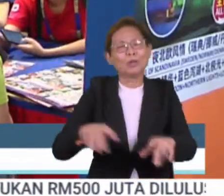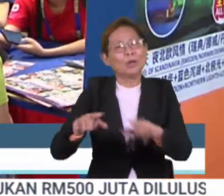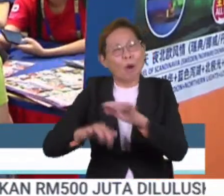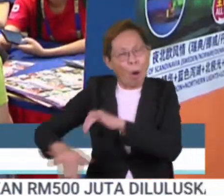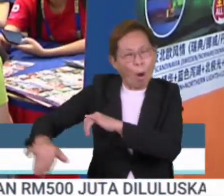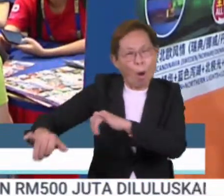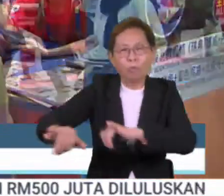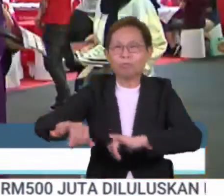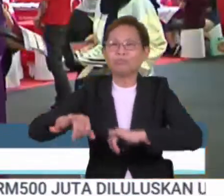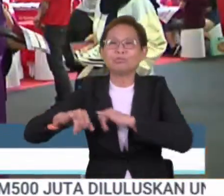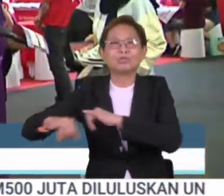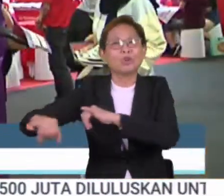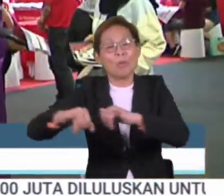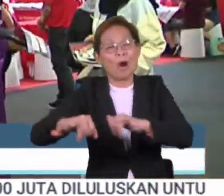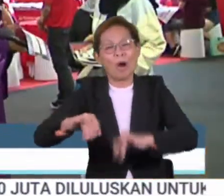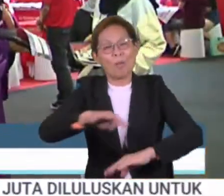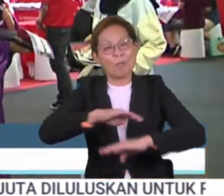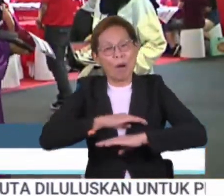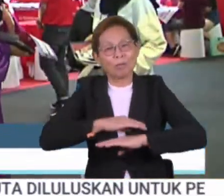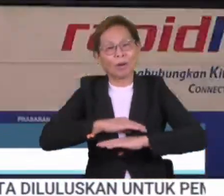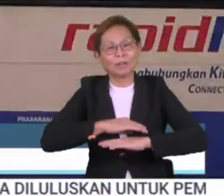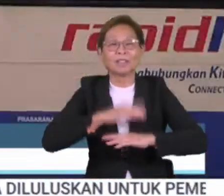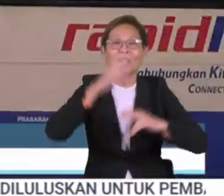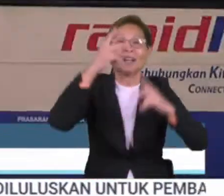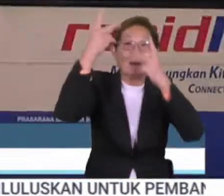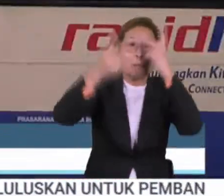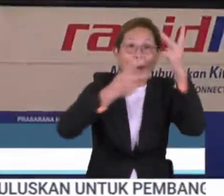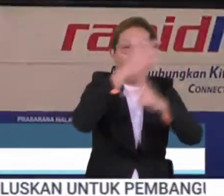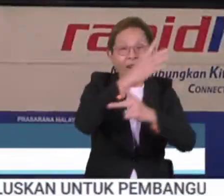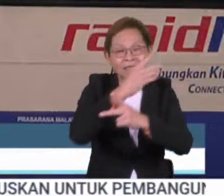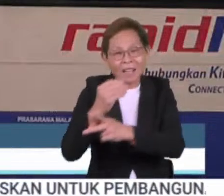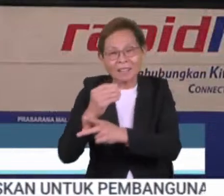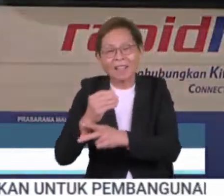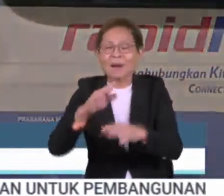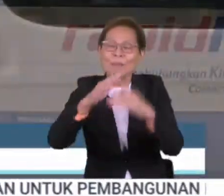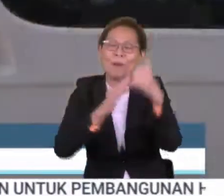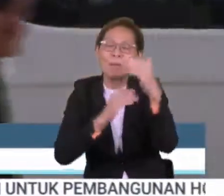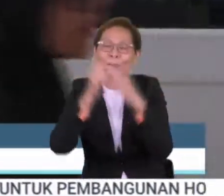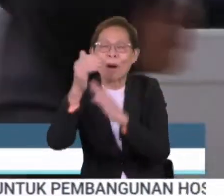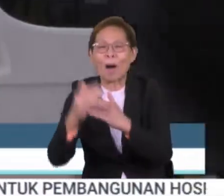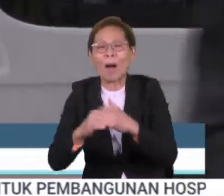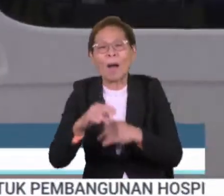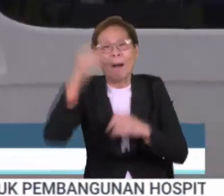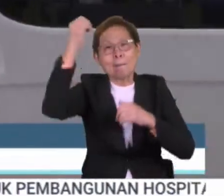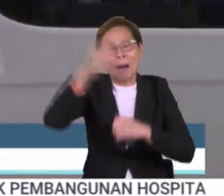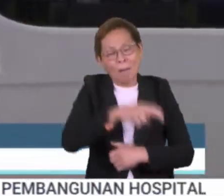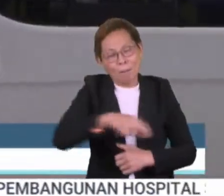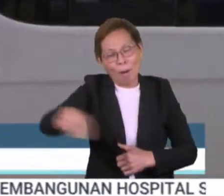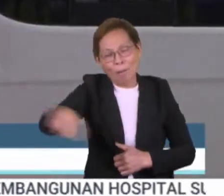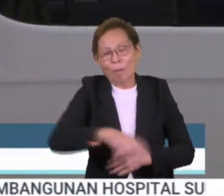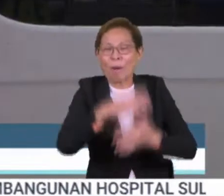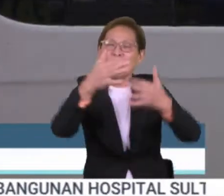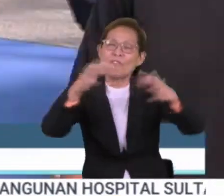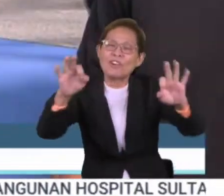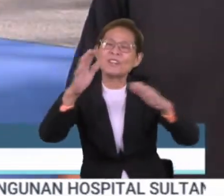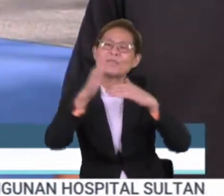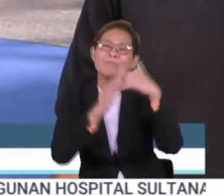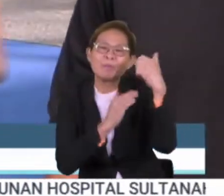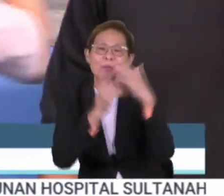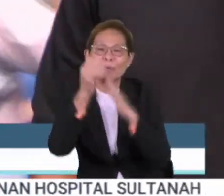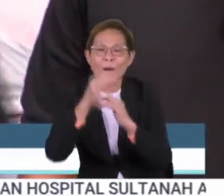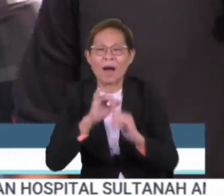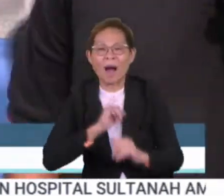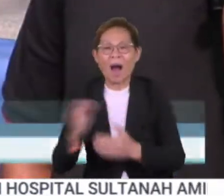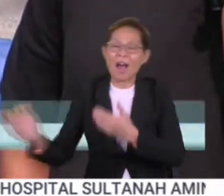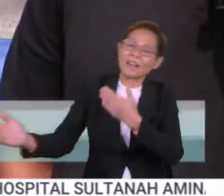berpuas hati dengan tawaran pakej pelancongan juga keselesaan perkhidmatan bas ulang-alik secara percuma. I've